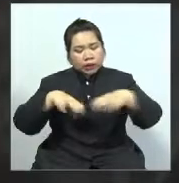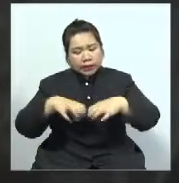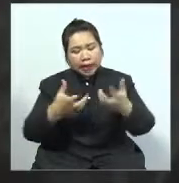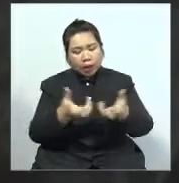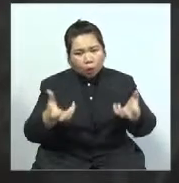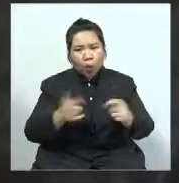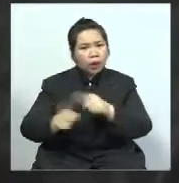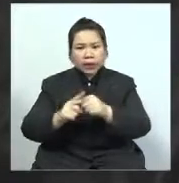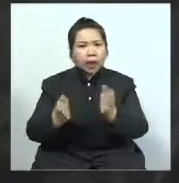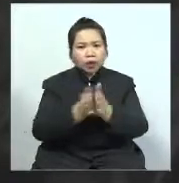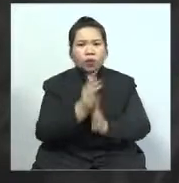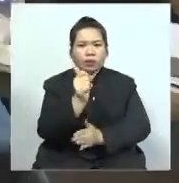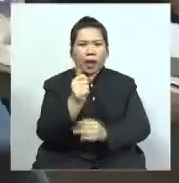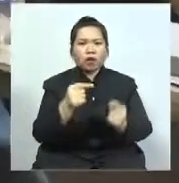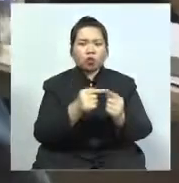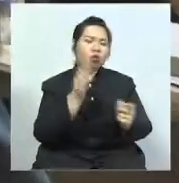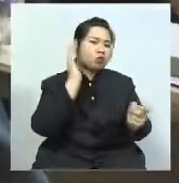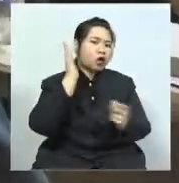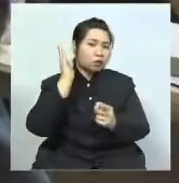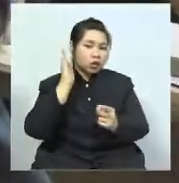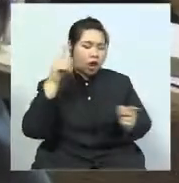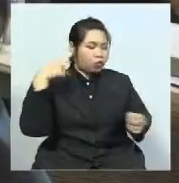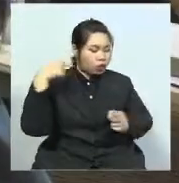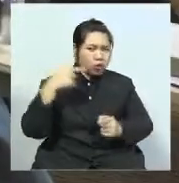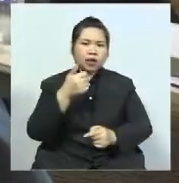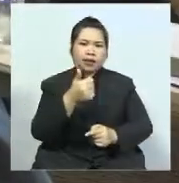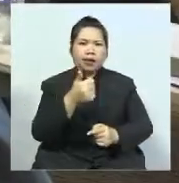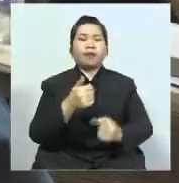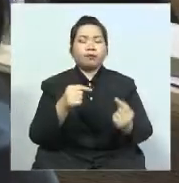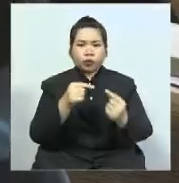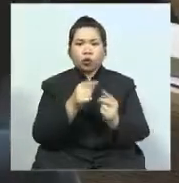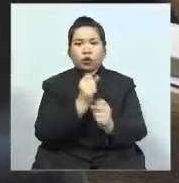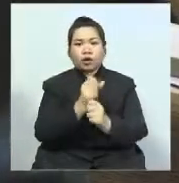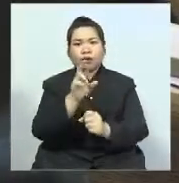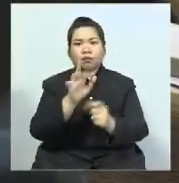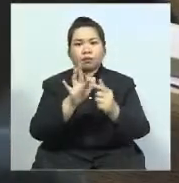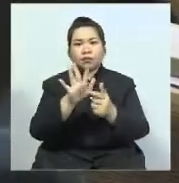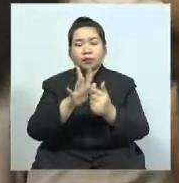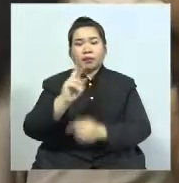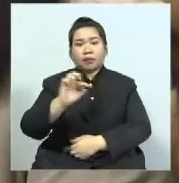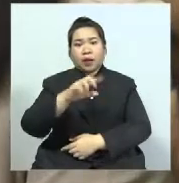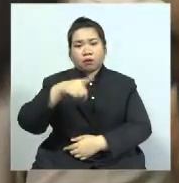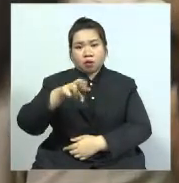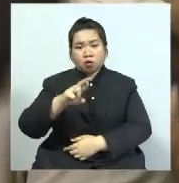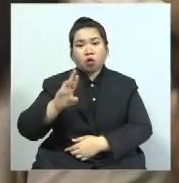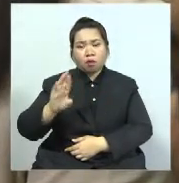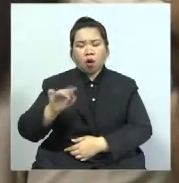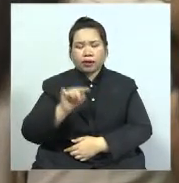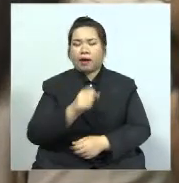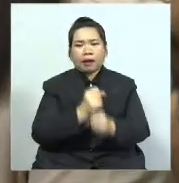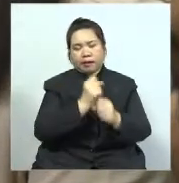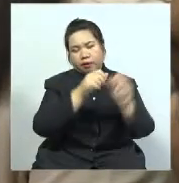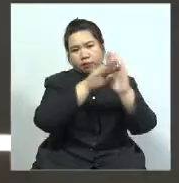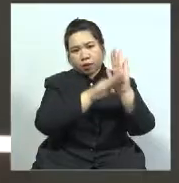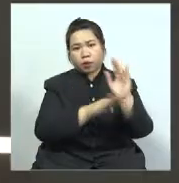หว่างคู่รักเพศเดียวกันในสถานภาพคู่ชีวิตนะคะเพื่อให้การจัดทำร่างพระราชบัญญัติคู่ชีวิตเป็นไปอย่างครบถ้